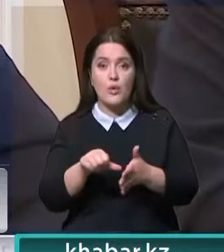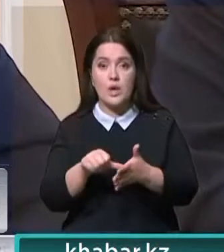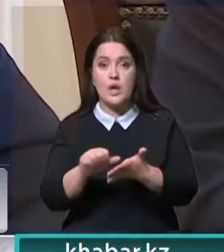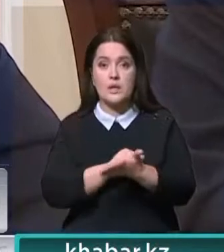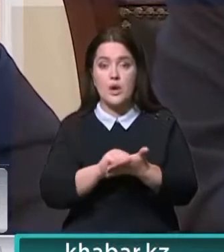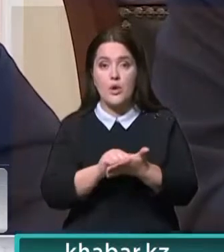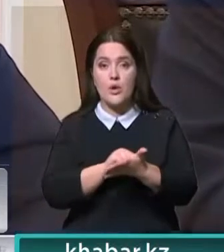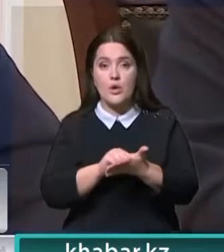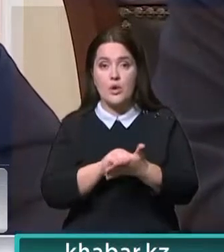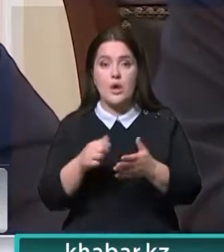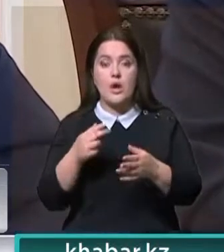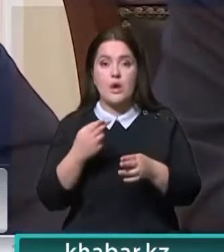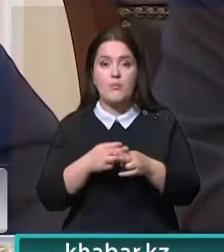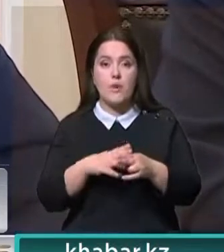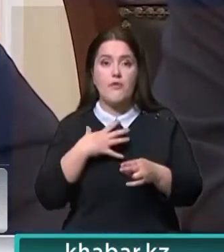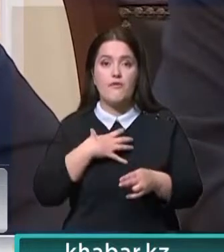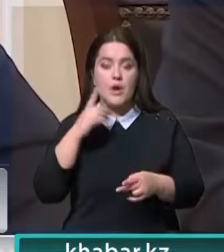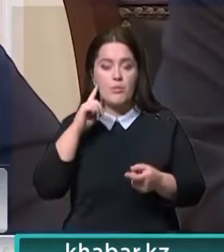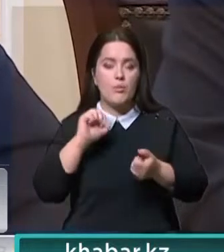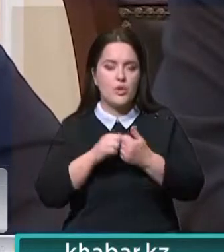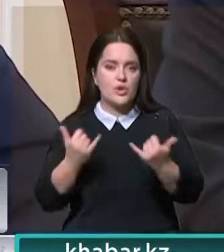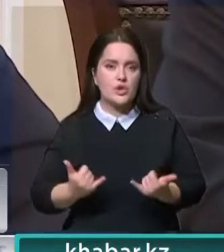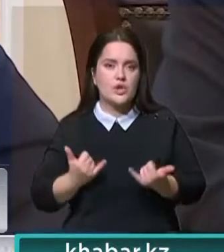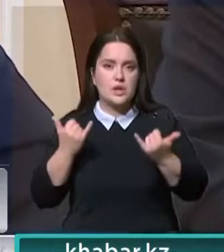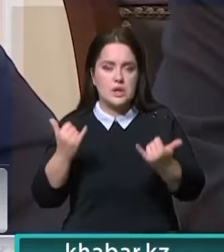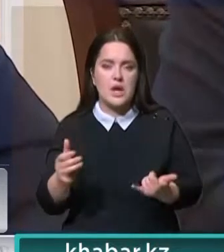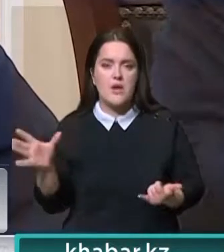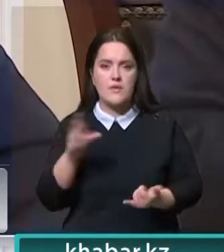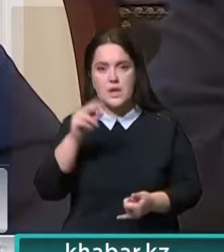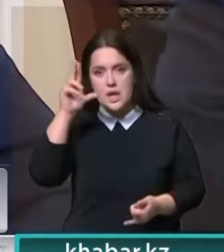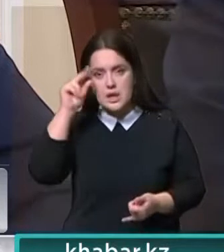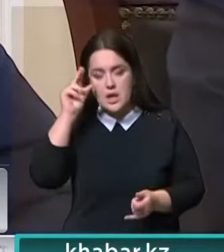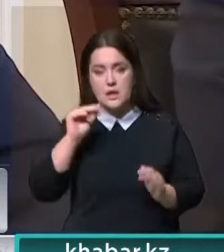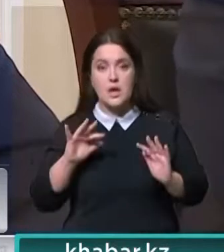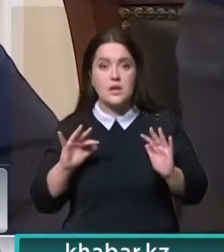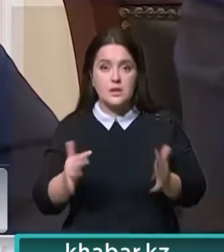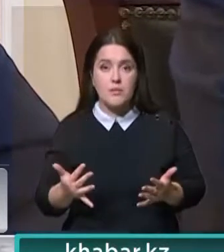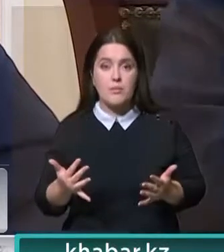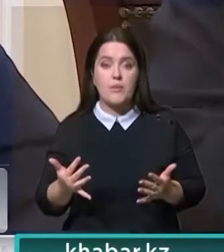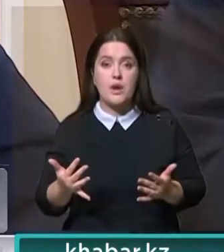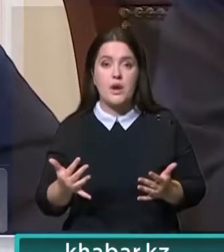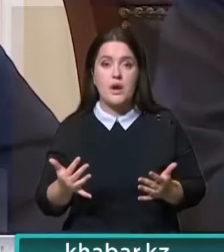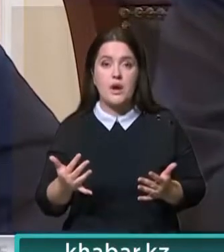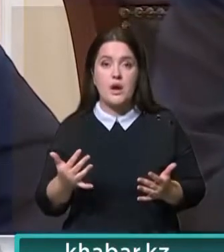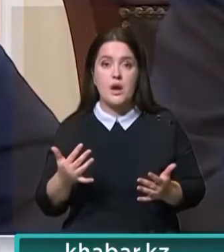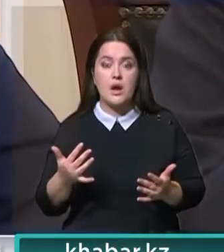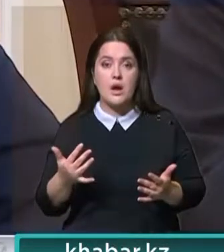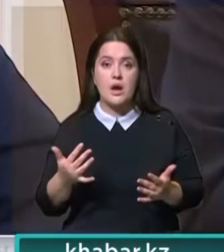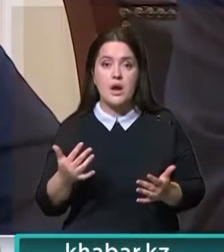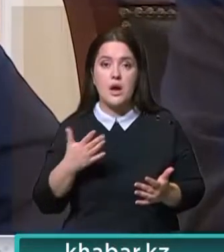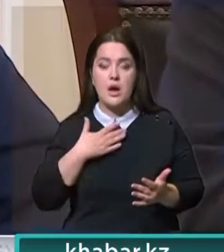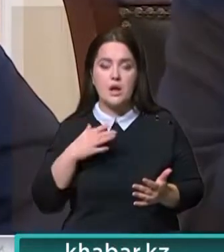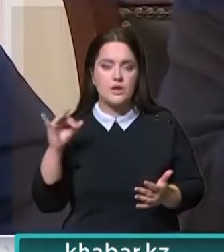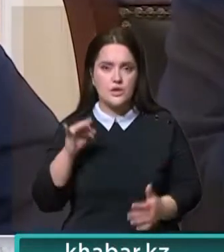документа фундаментальна, в то же время важно помнить и чтить все судьбоносные даты и события. Так мы формируем объективное представление о